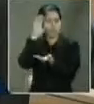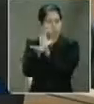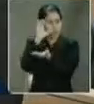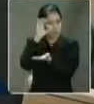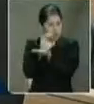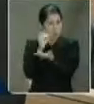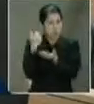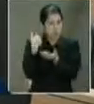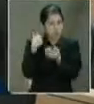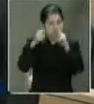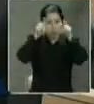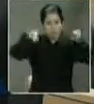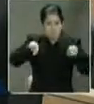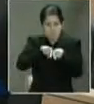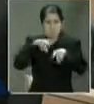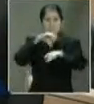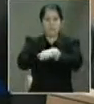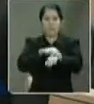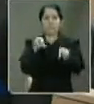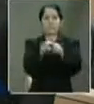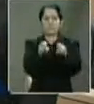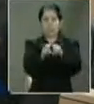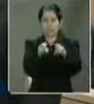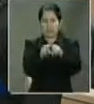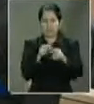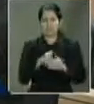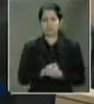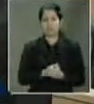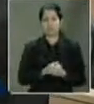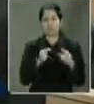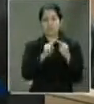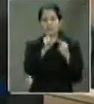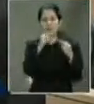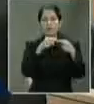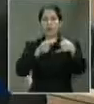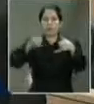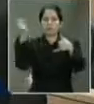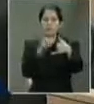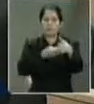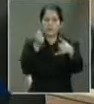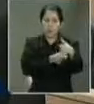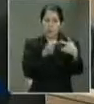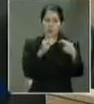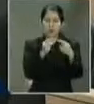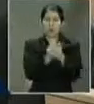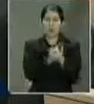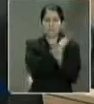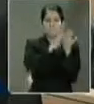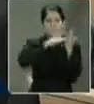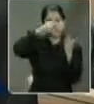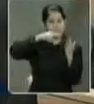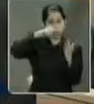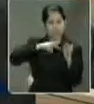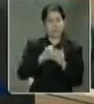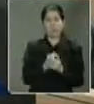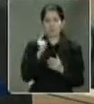7การกระทำต่างประเทศจะมีการลงโทษถือว่าเป็นความผิดในประเทศได้ต้องมีความ